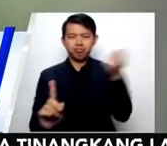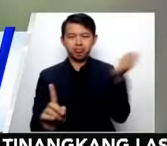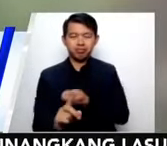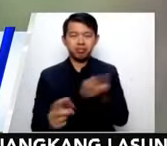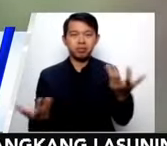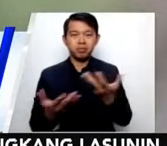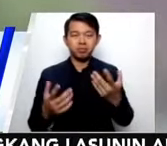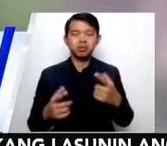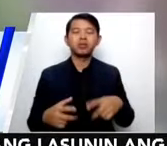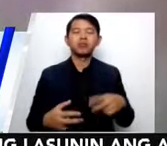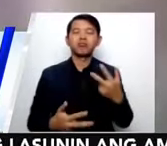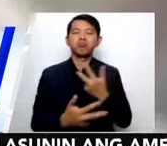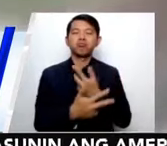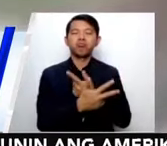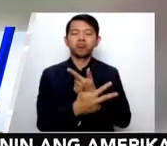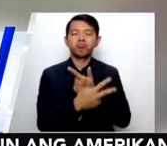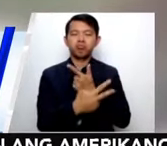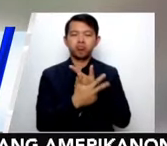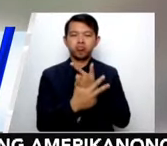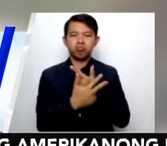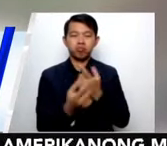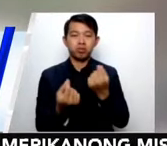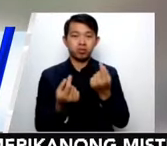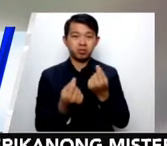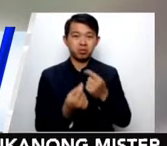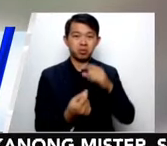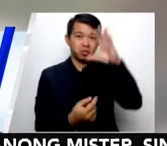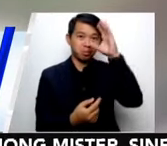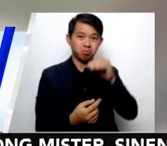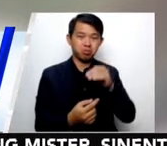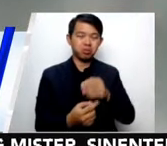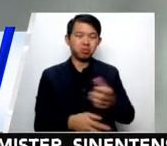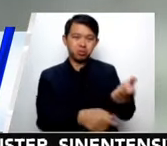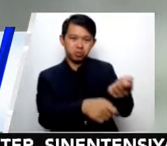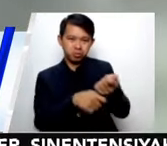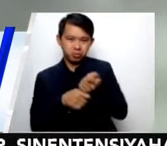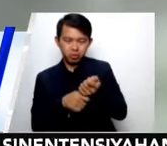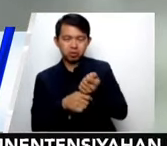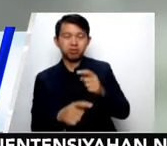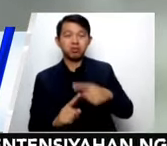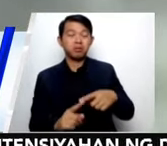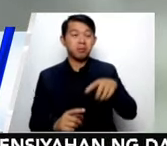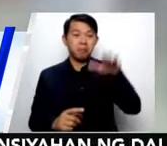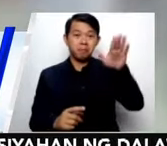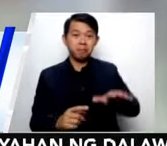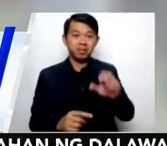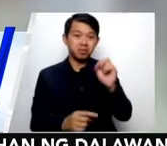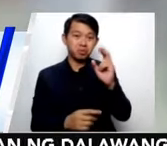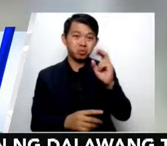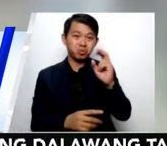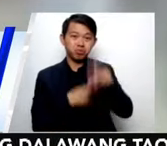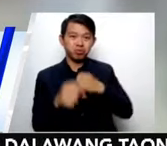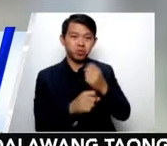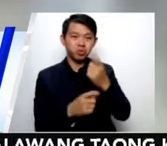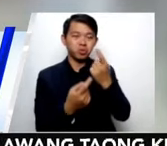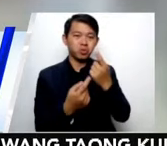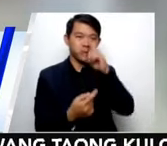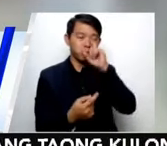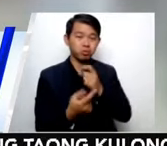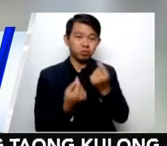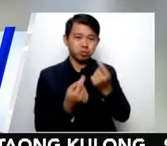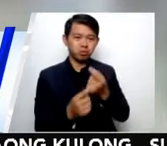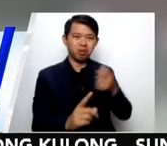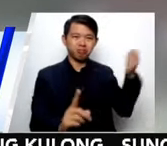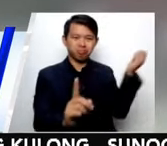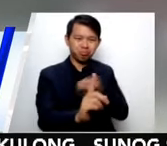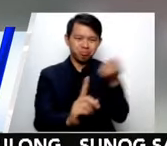pink na sando ang Puting aso nakal rin ng isang 12 anyos na bata kwento ng bata Isa siya sa apat na batang nakagat